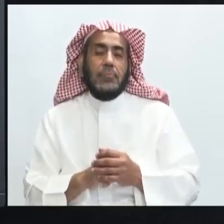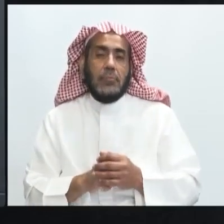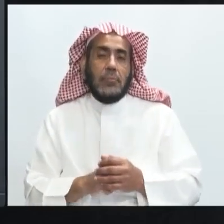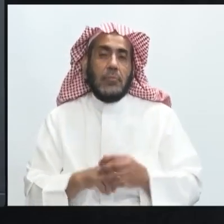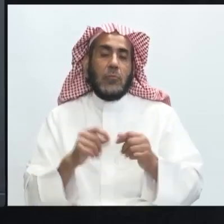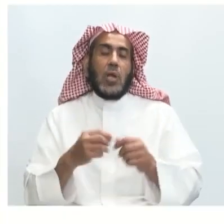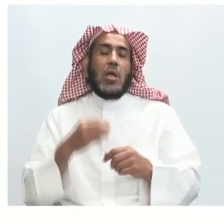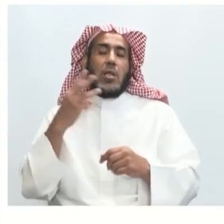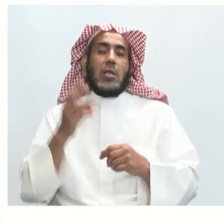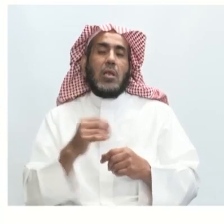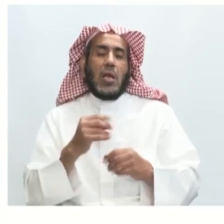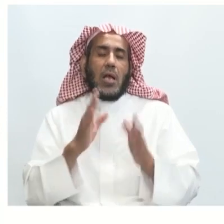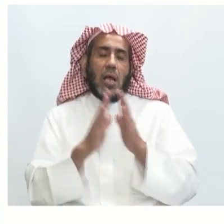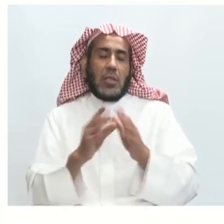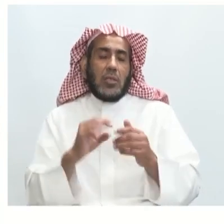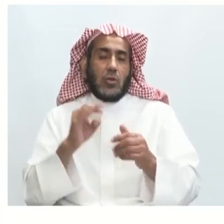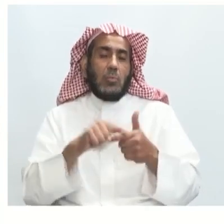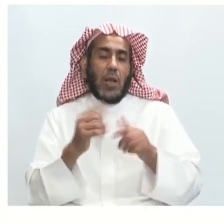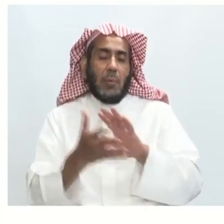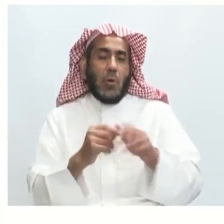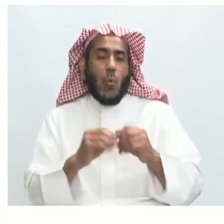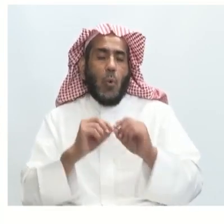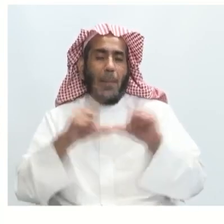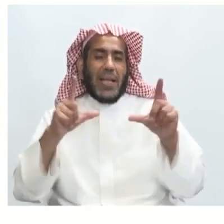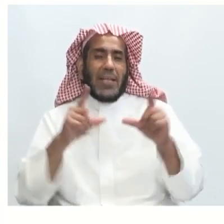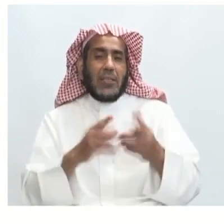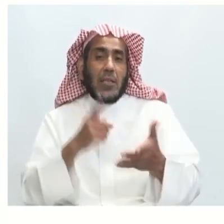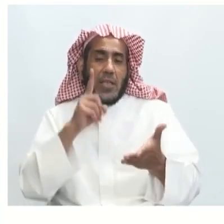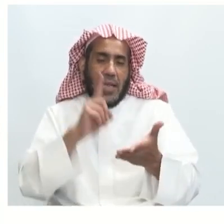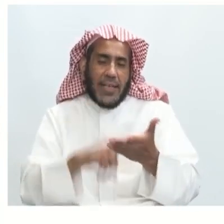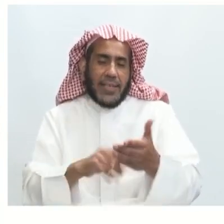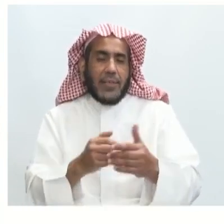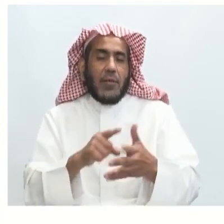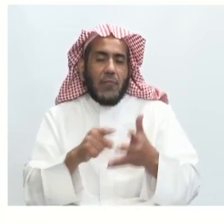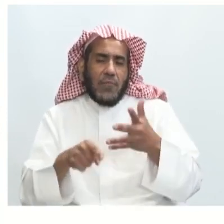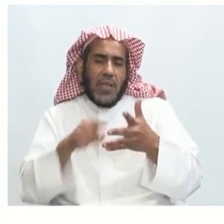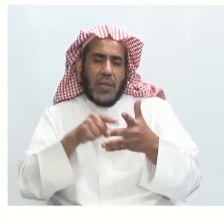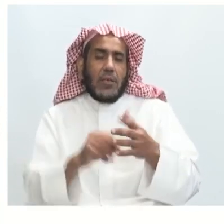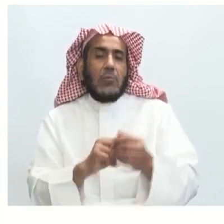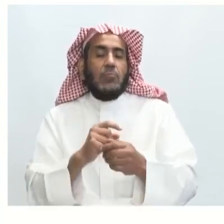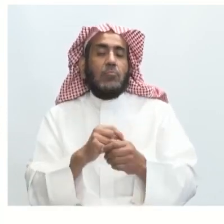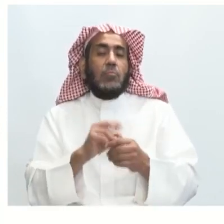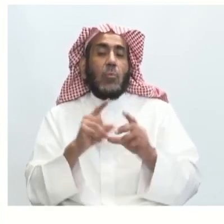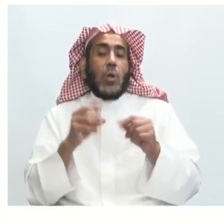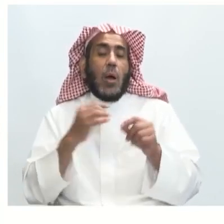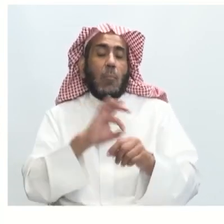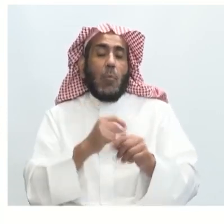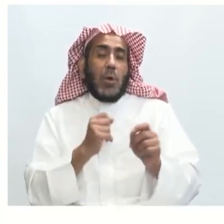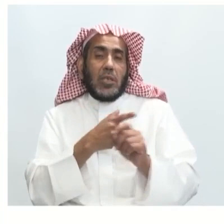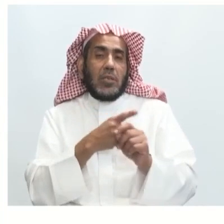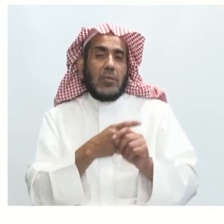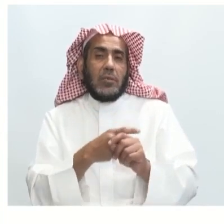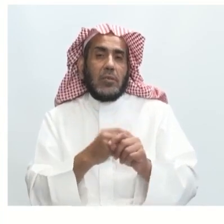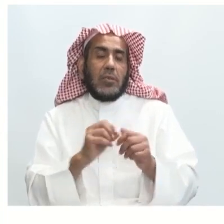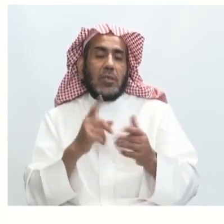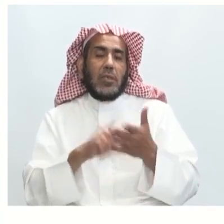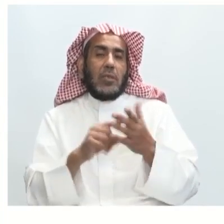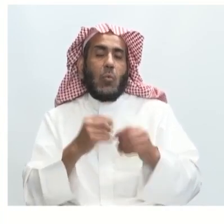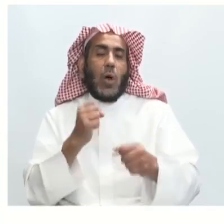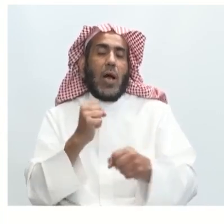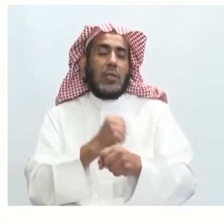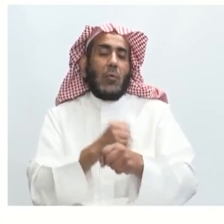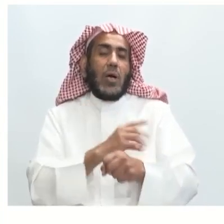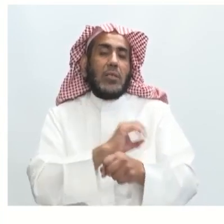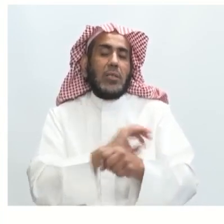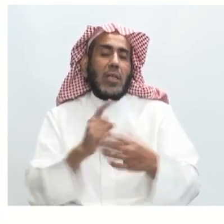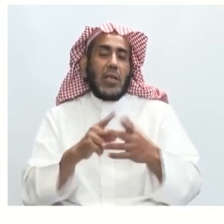هنا ثالثا يقول حدد الجمل الخبريه فيما ياتي مبينا درجه التاكيد فيها وهنا ذكرنا ايضا مباشره درجه تاكيد وادوات